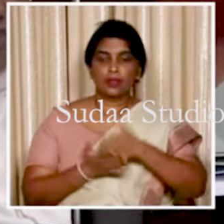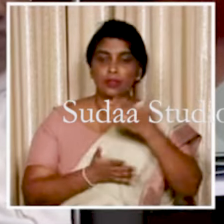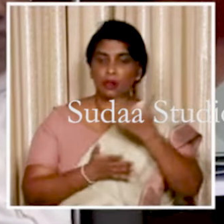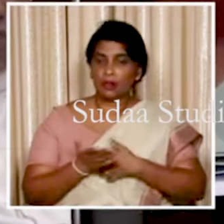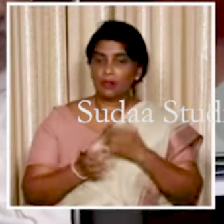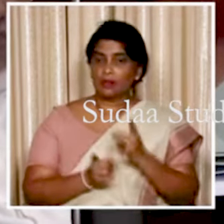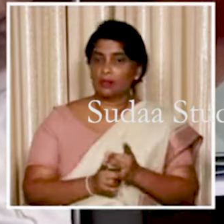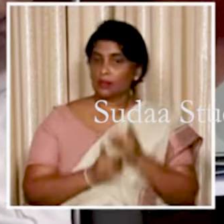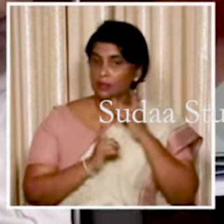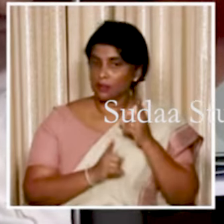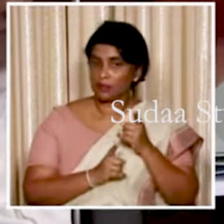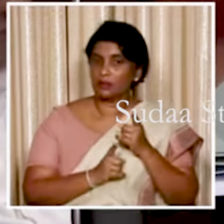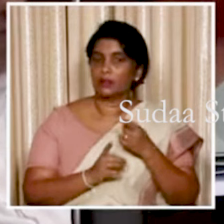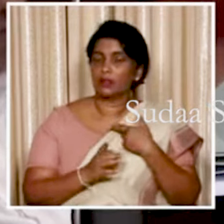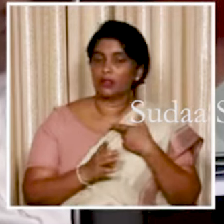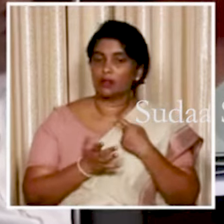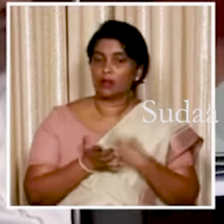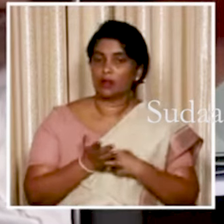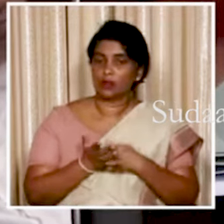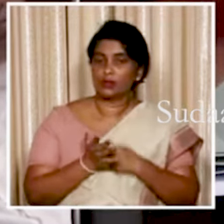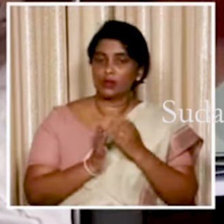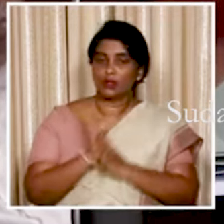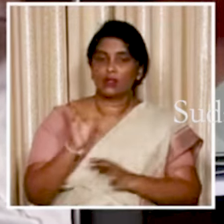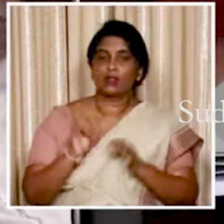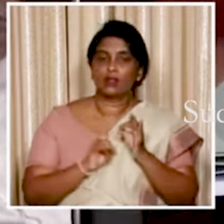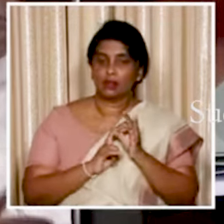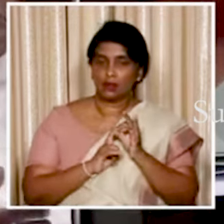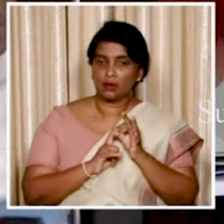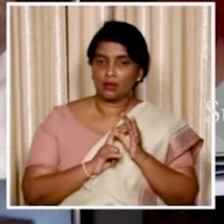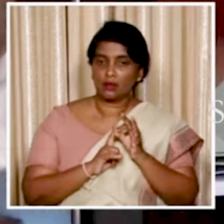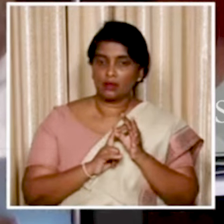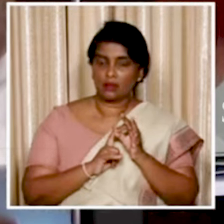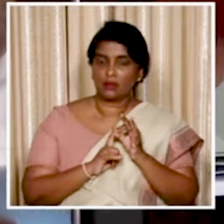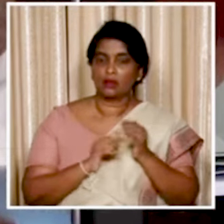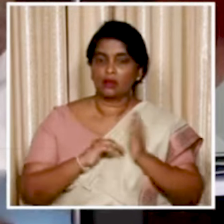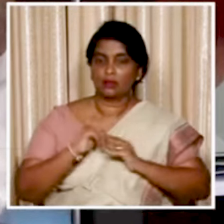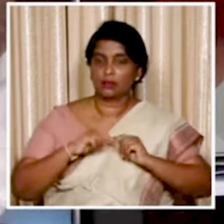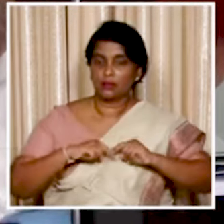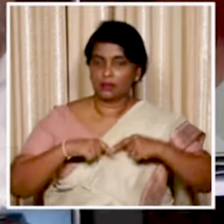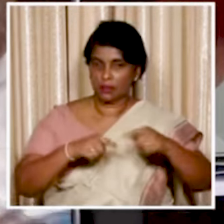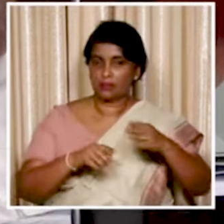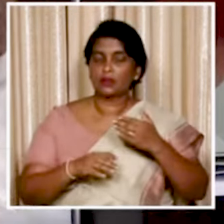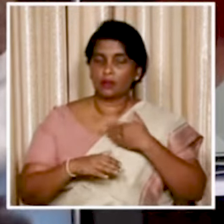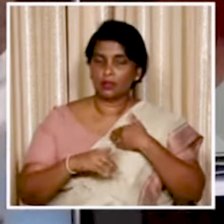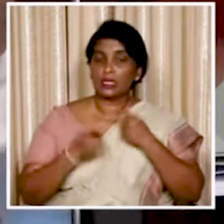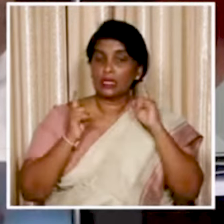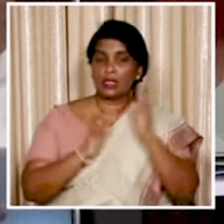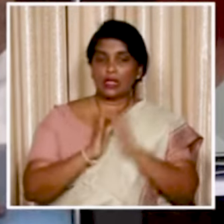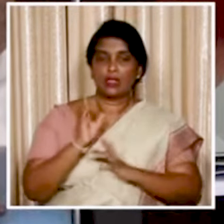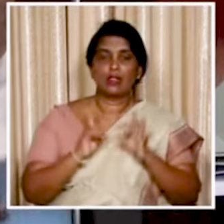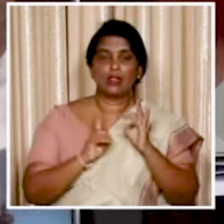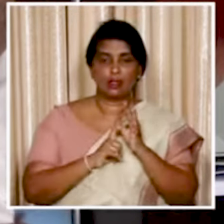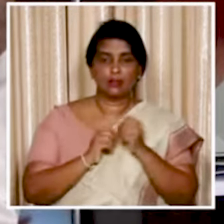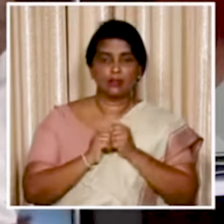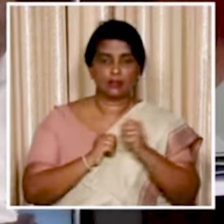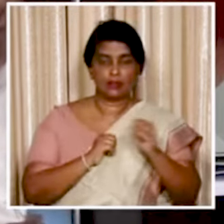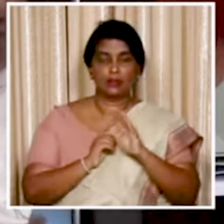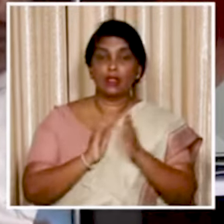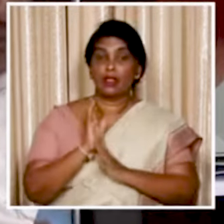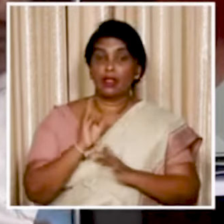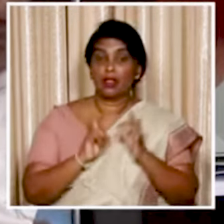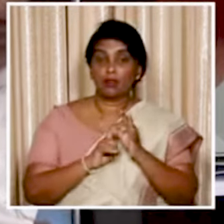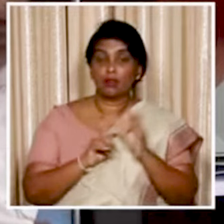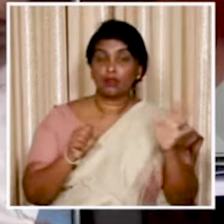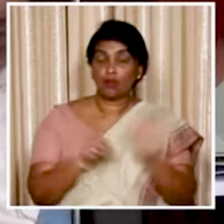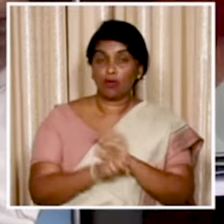අනුව අපේ රොෂාන් නැමැතිතුමා පීවරක් ගත්තා මමත් පීඩා ඇමතිවරේ කරීර කටයුතු කළා කියලා ඇමතිවරයාට